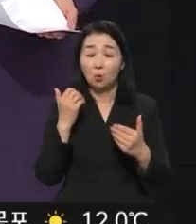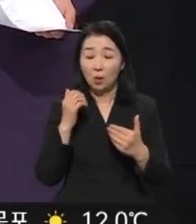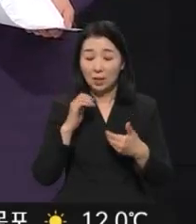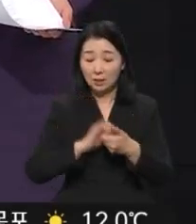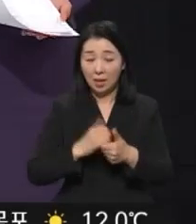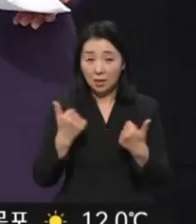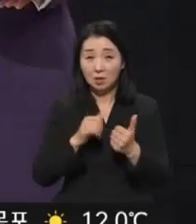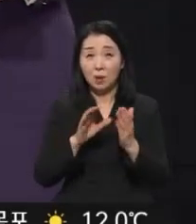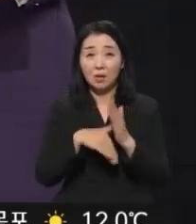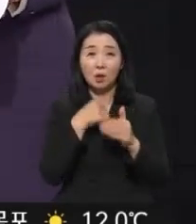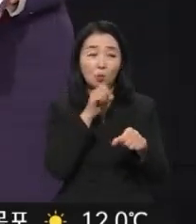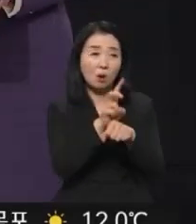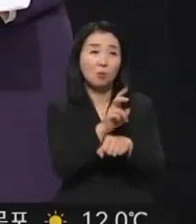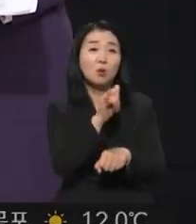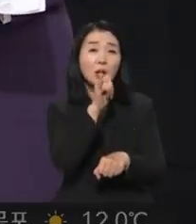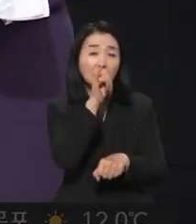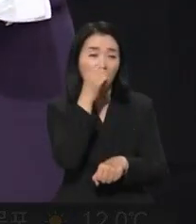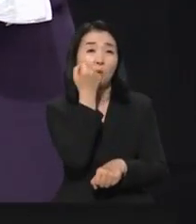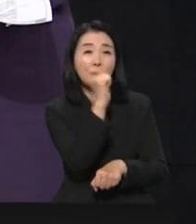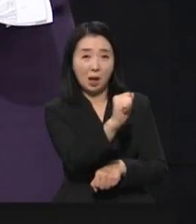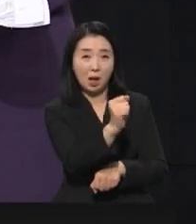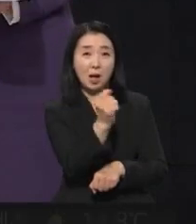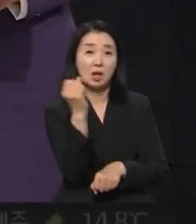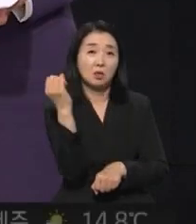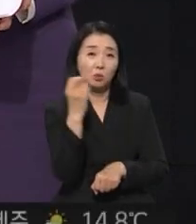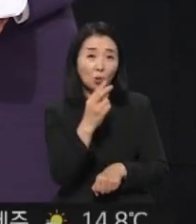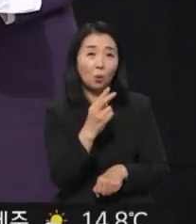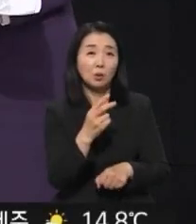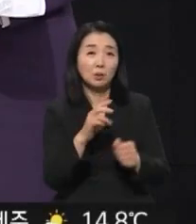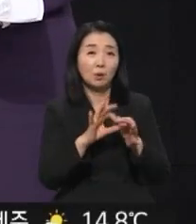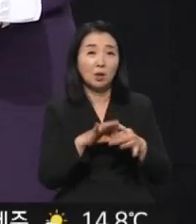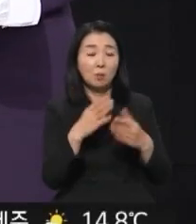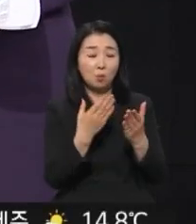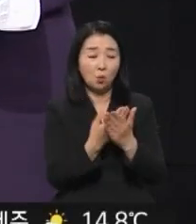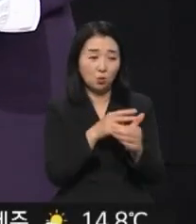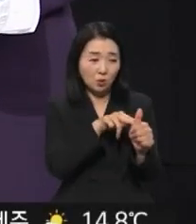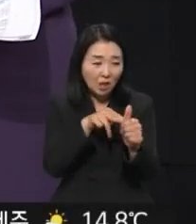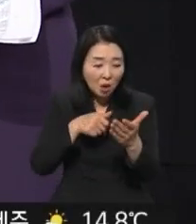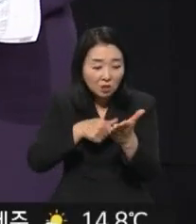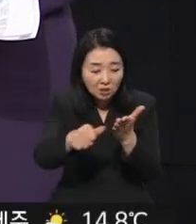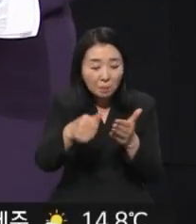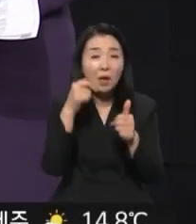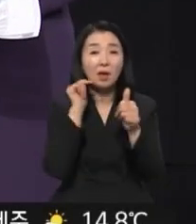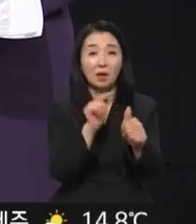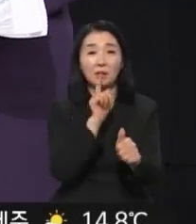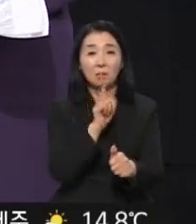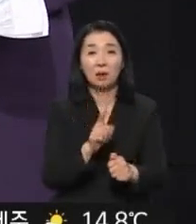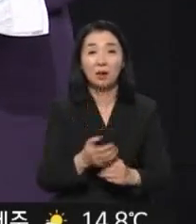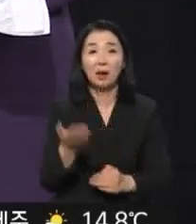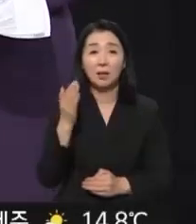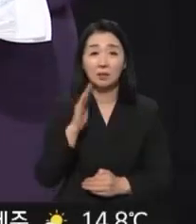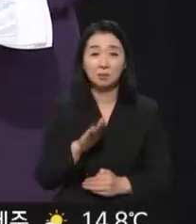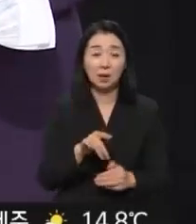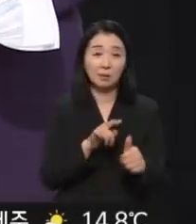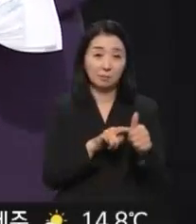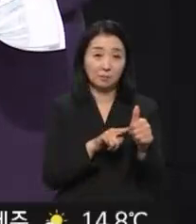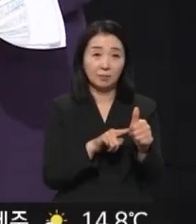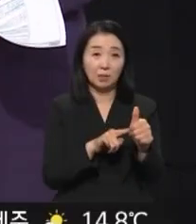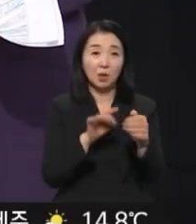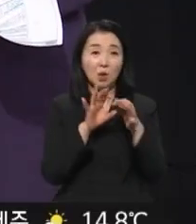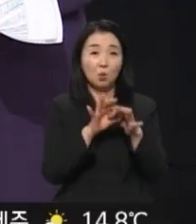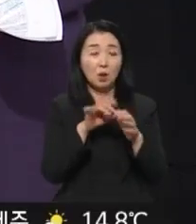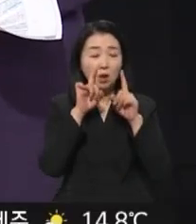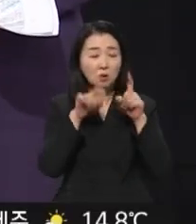자진 월북을 했다고 속단하고 이와 배치되는 첩보를 삭제 지시했다고 보고 있습니다. 하지만 서 전 실장은